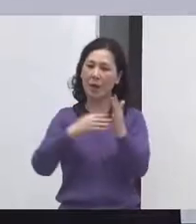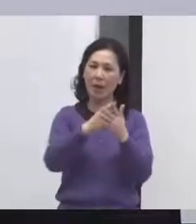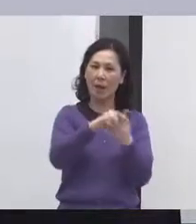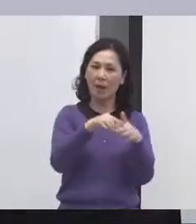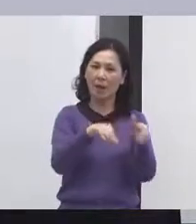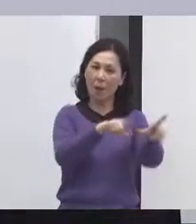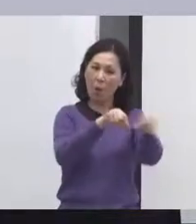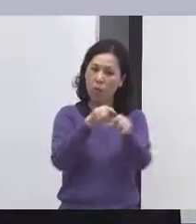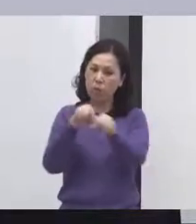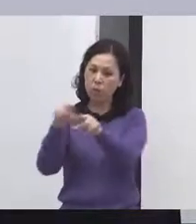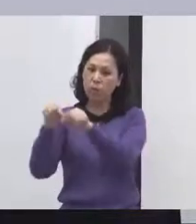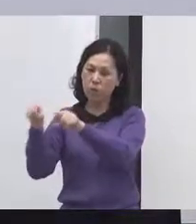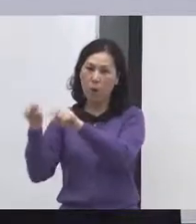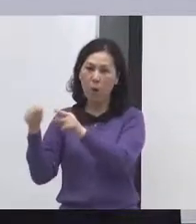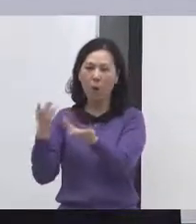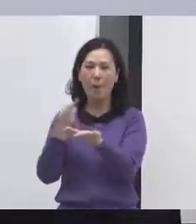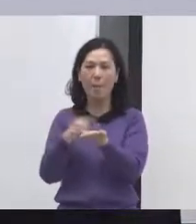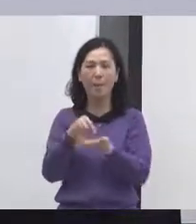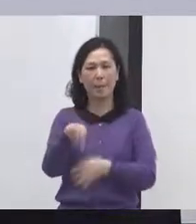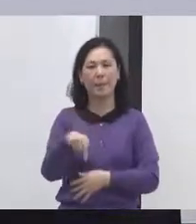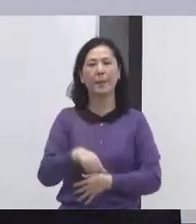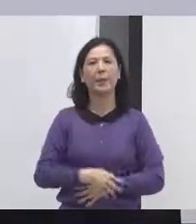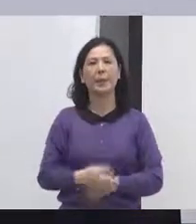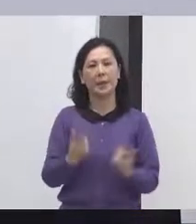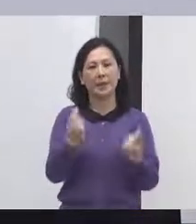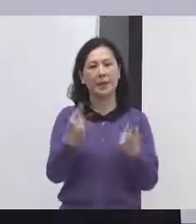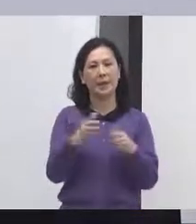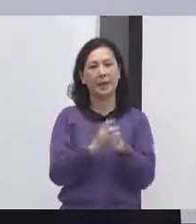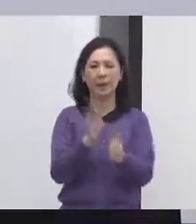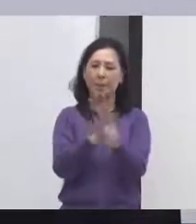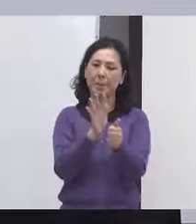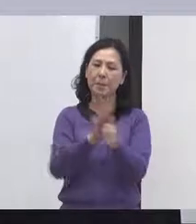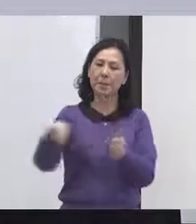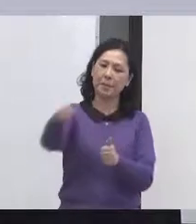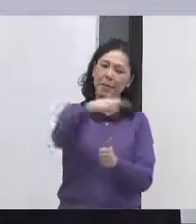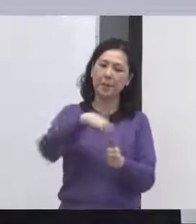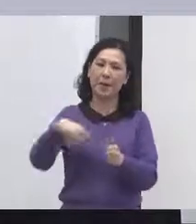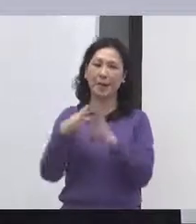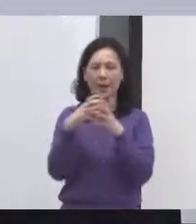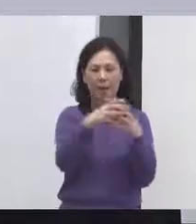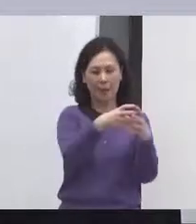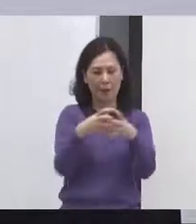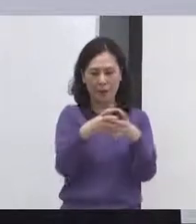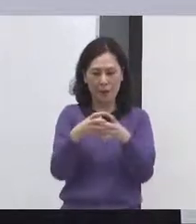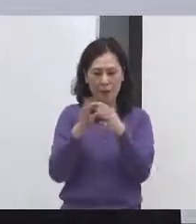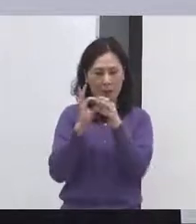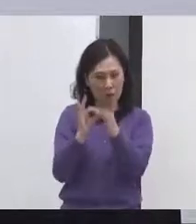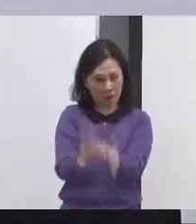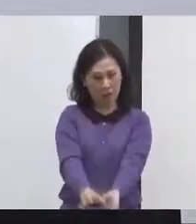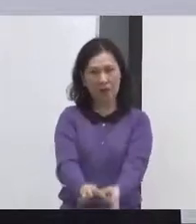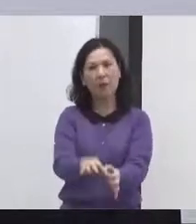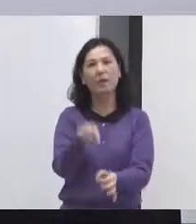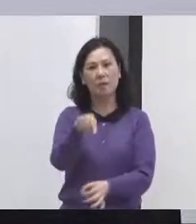得它就是一个维系大家一起怎么继续协作下去的